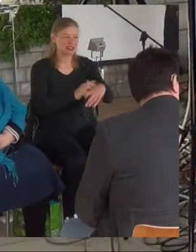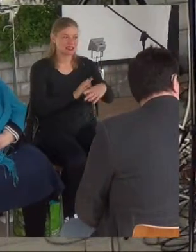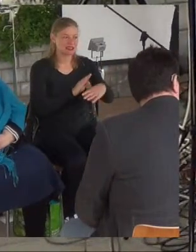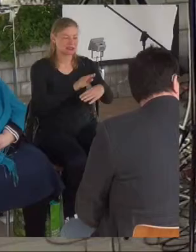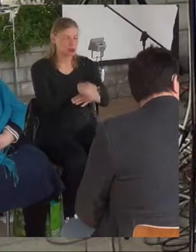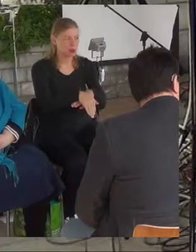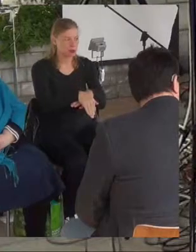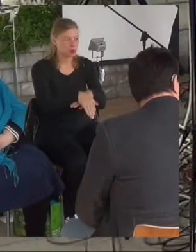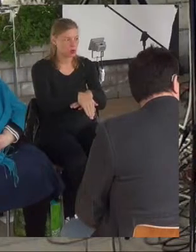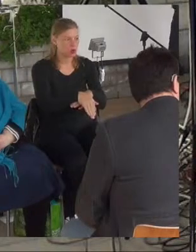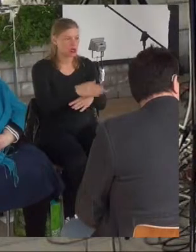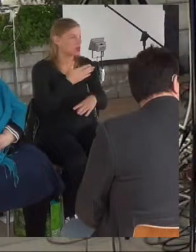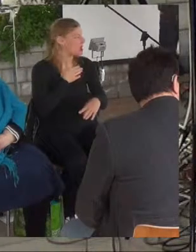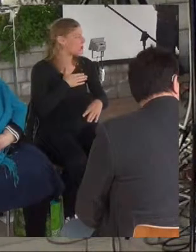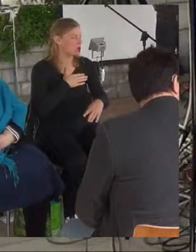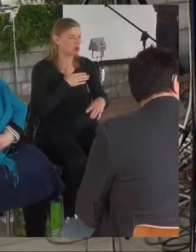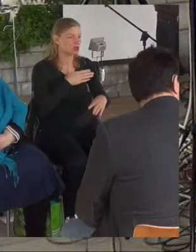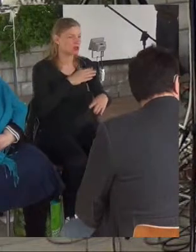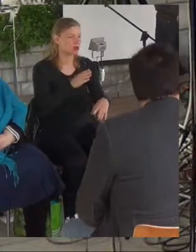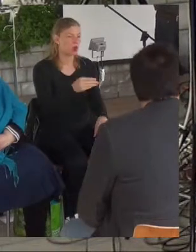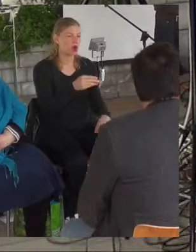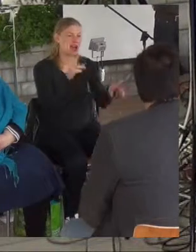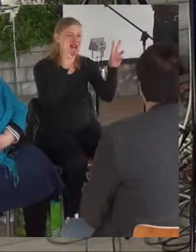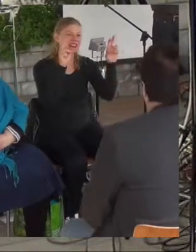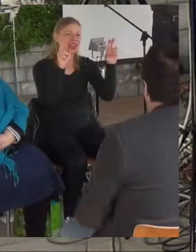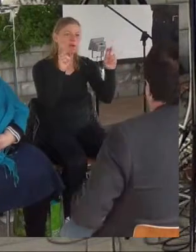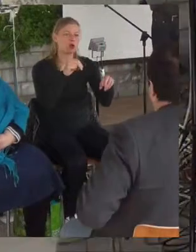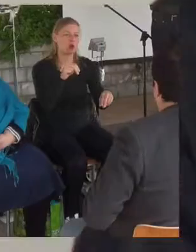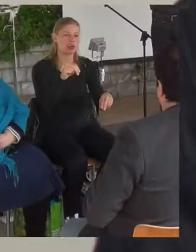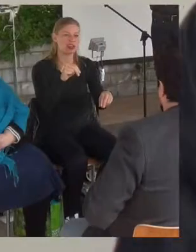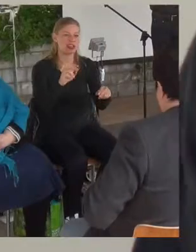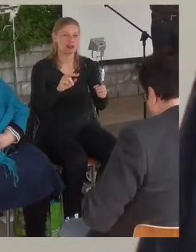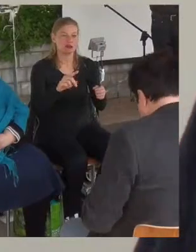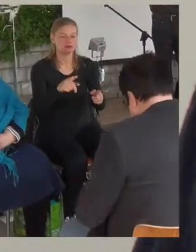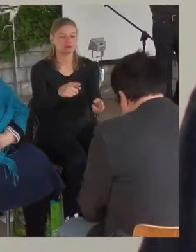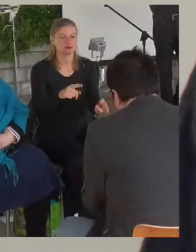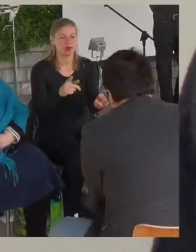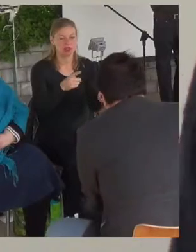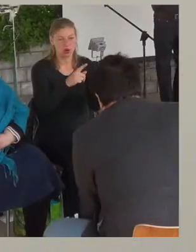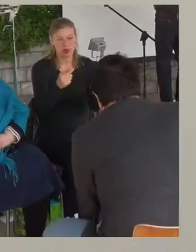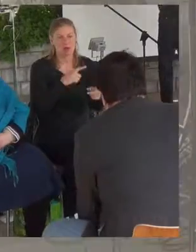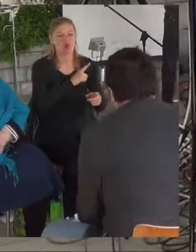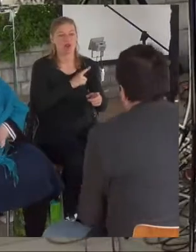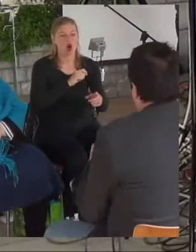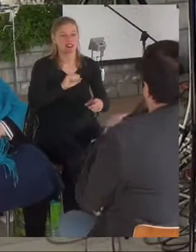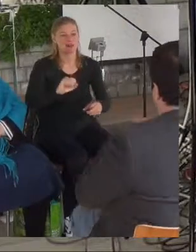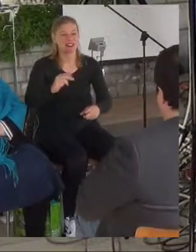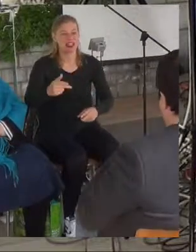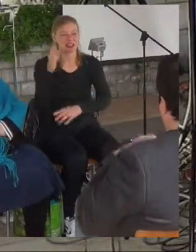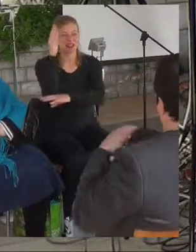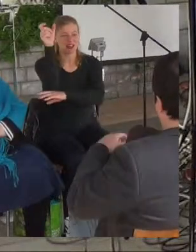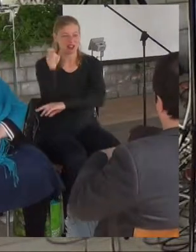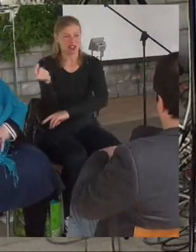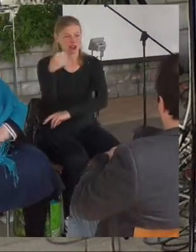da eigentlich beim Norbert noch ein bisschen anhängen, weil wir sind heute, vielleicht habt ihr schon in der letzten